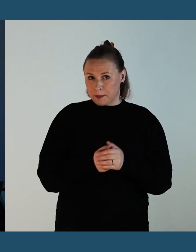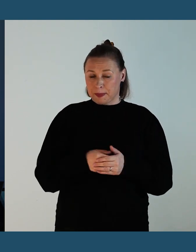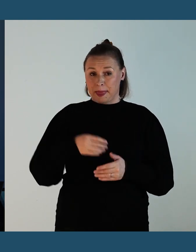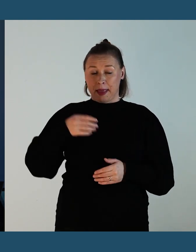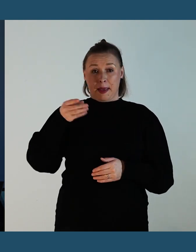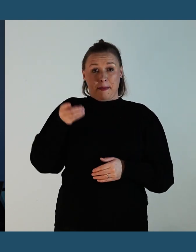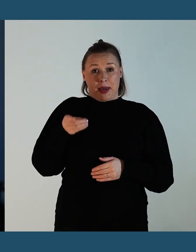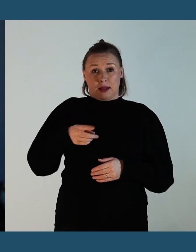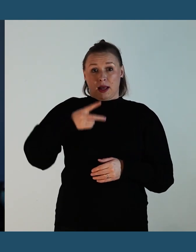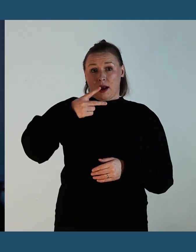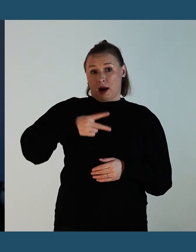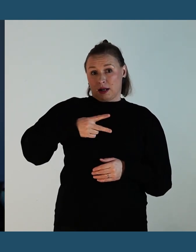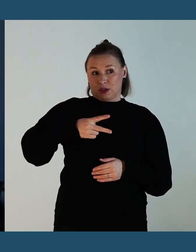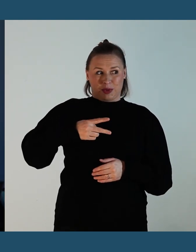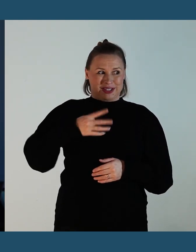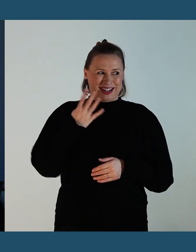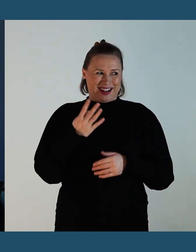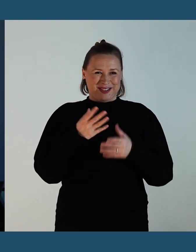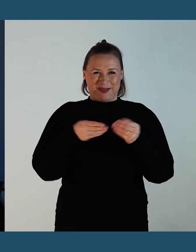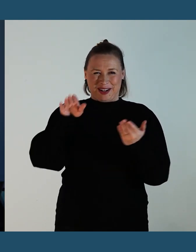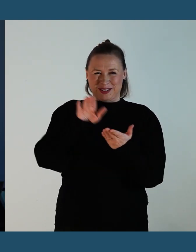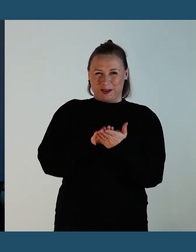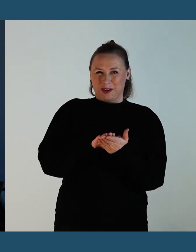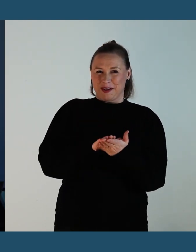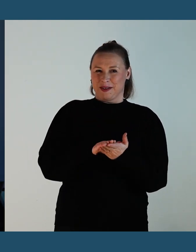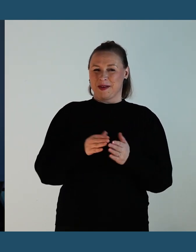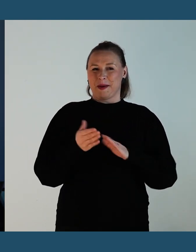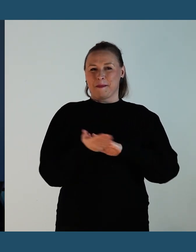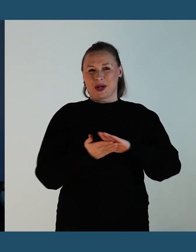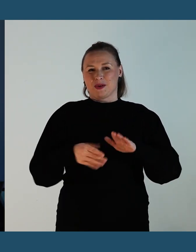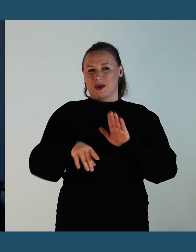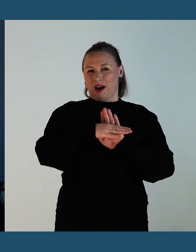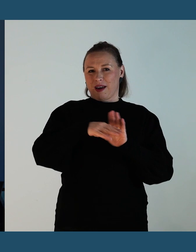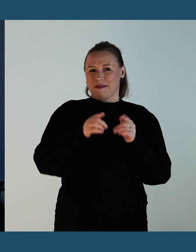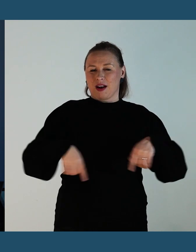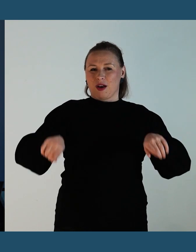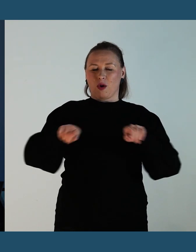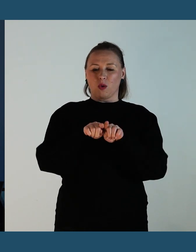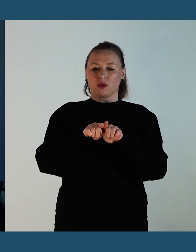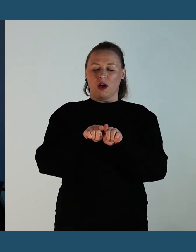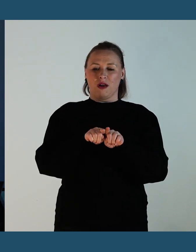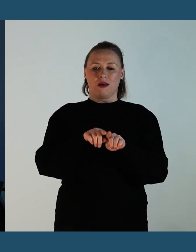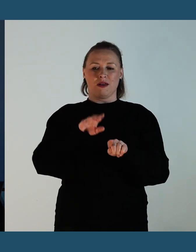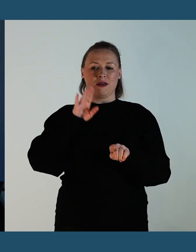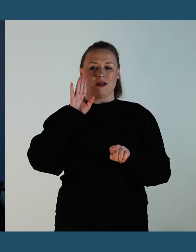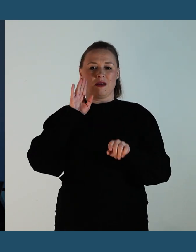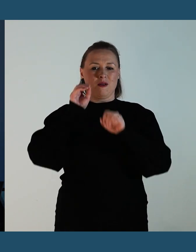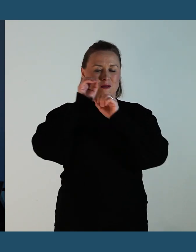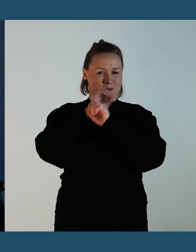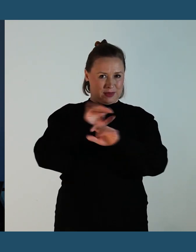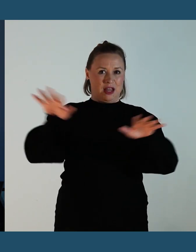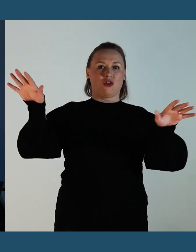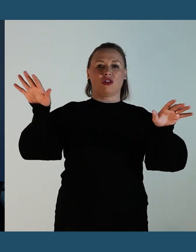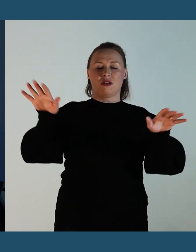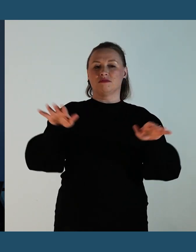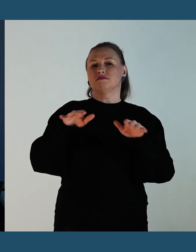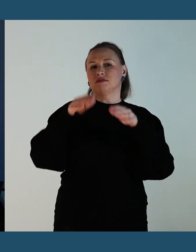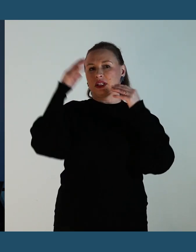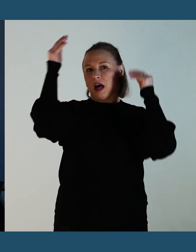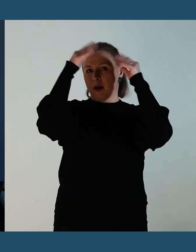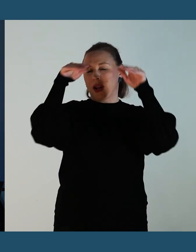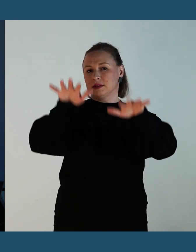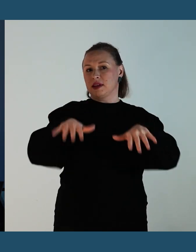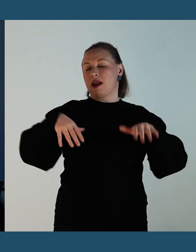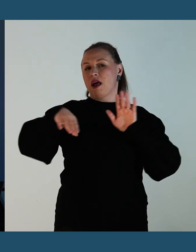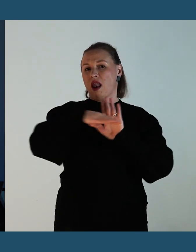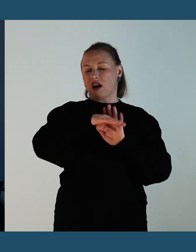24. maaliskuuta perustuslakivaliokunnasta kantautui uutinen saamelaiskäräjälain kaatumisesta jälleen. Monet